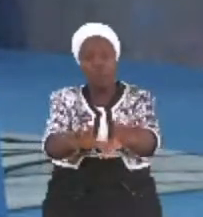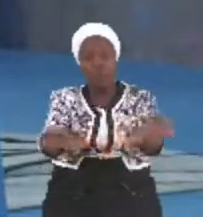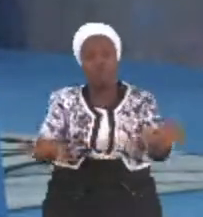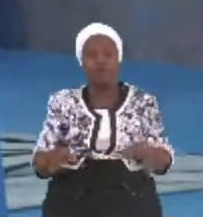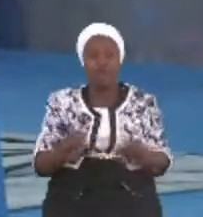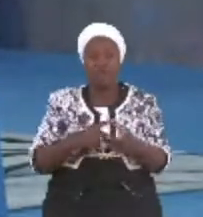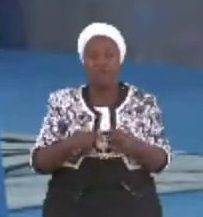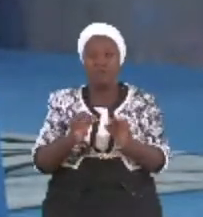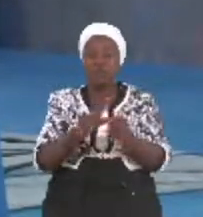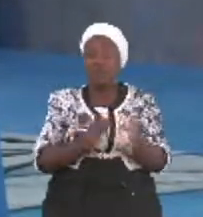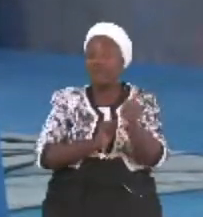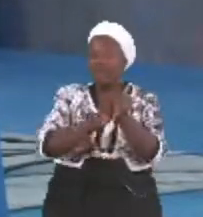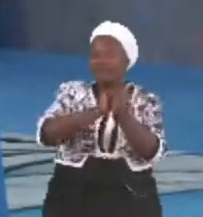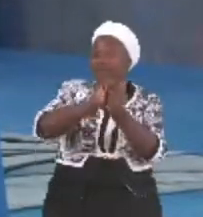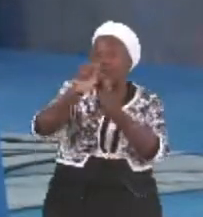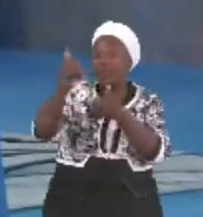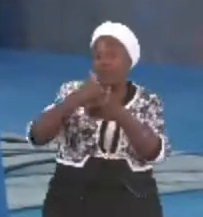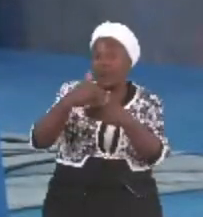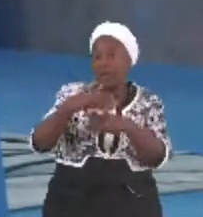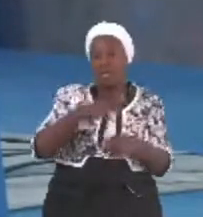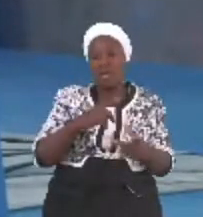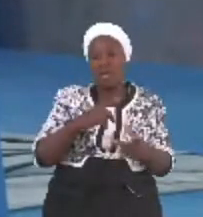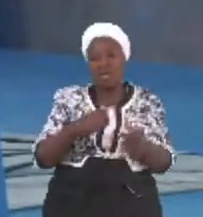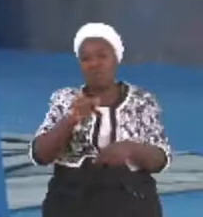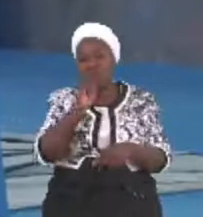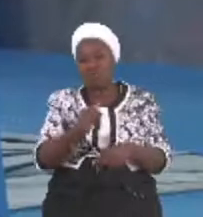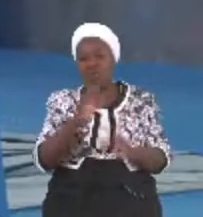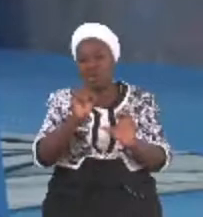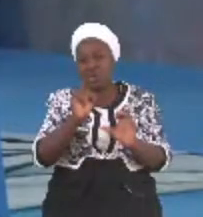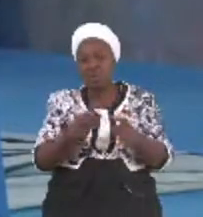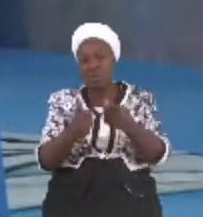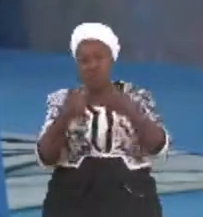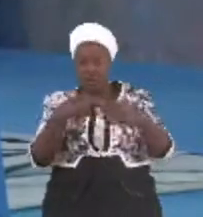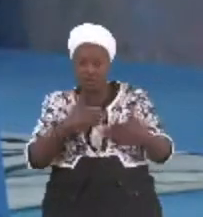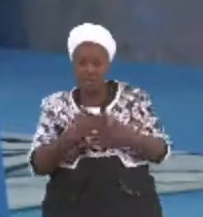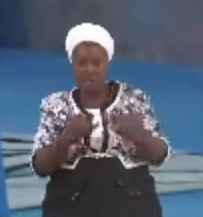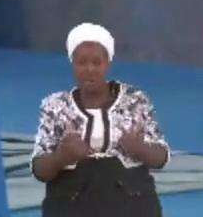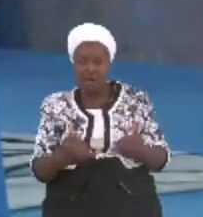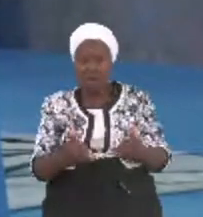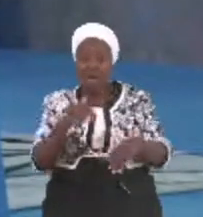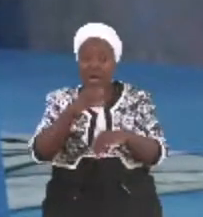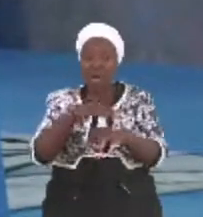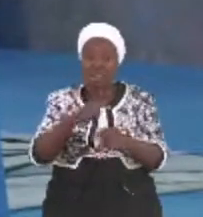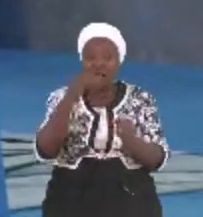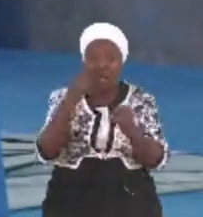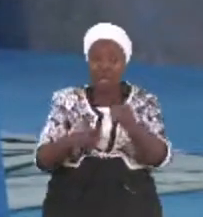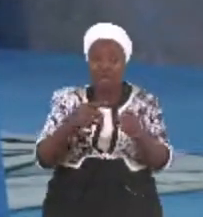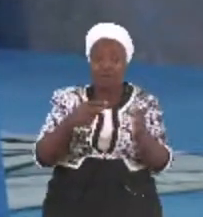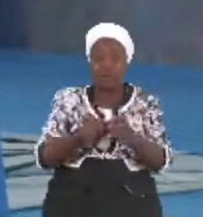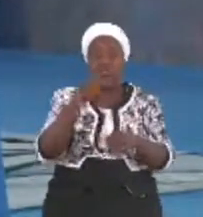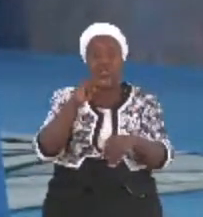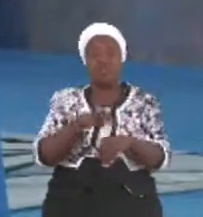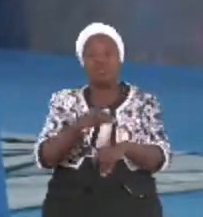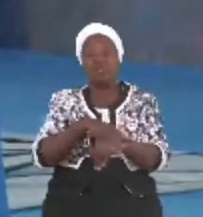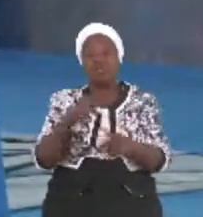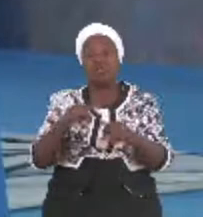Même si tu es au fond derrière là-bas et tu n'arrives pas à venir le plus près devant à la fin de ce